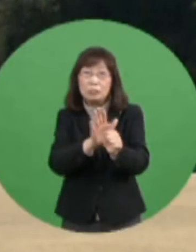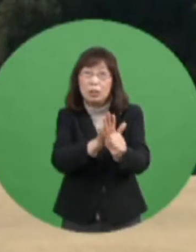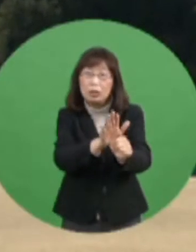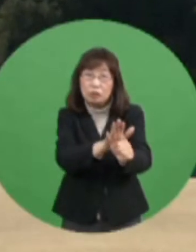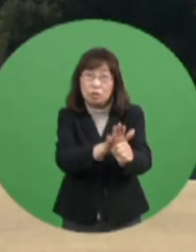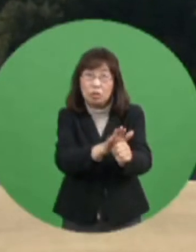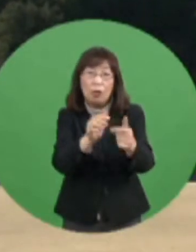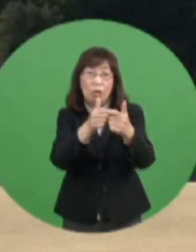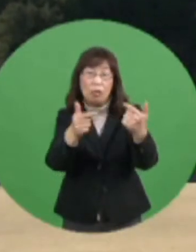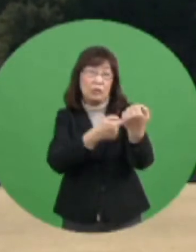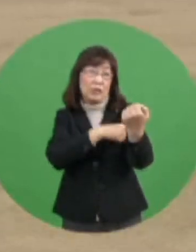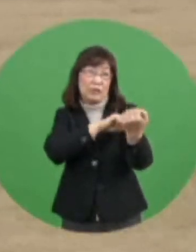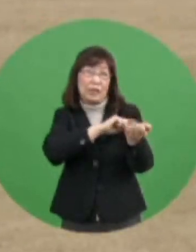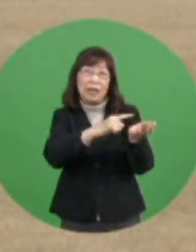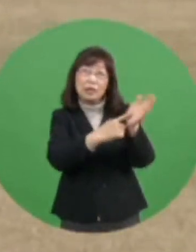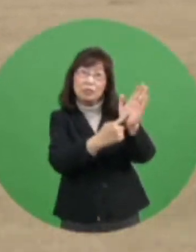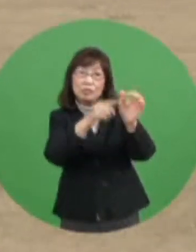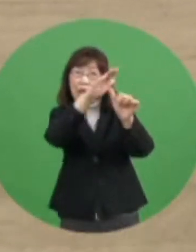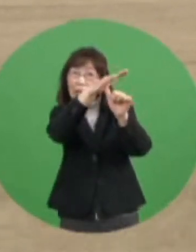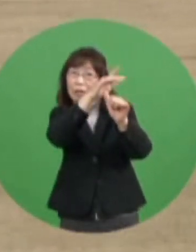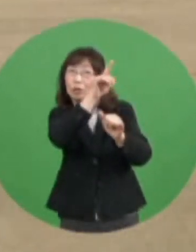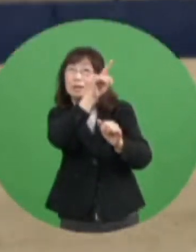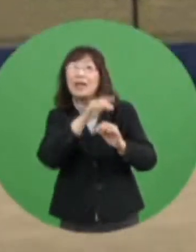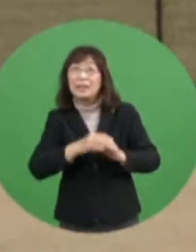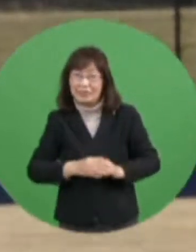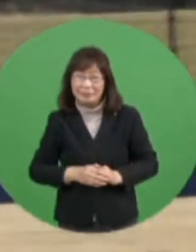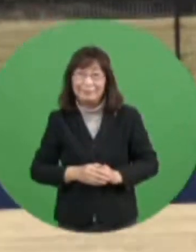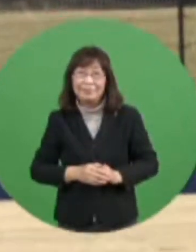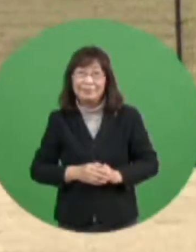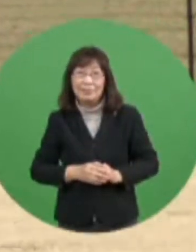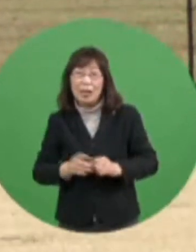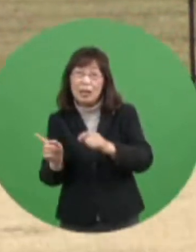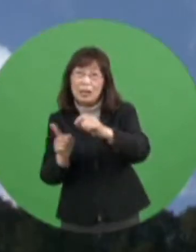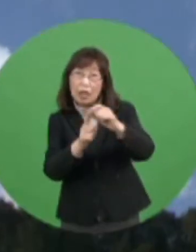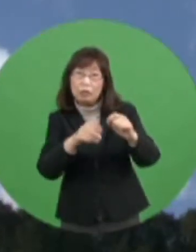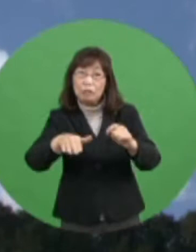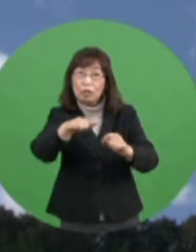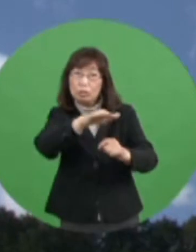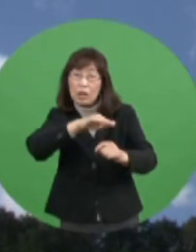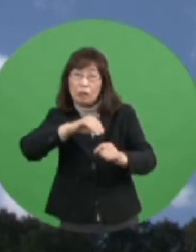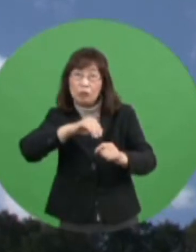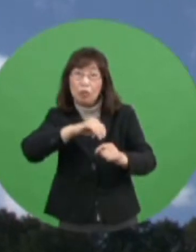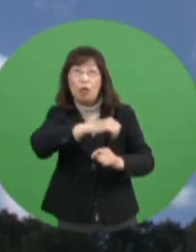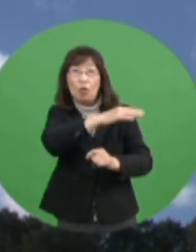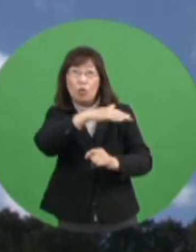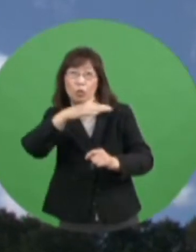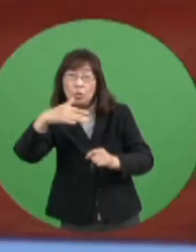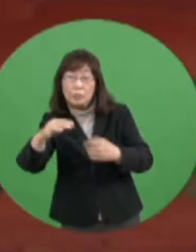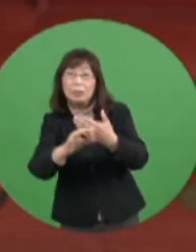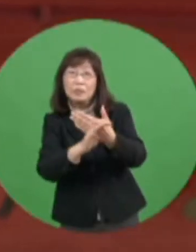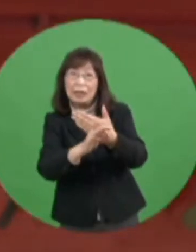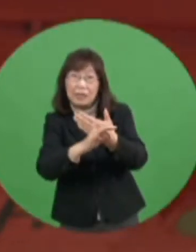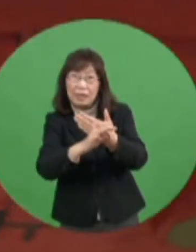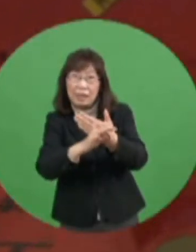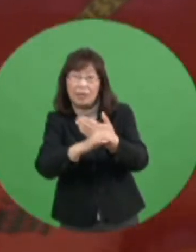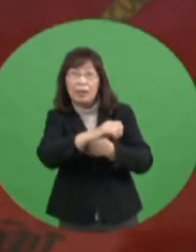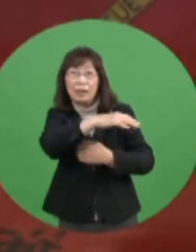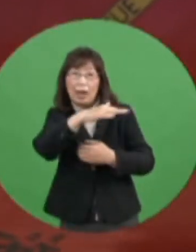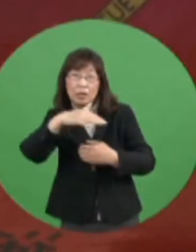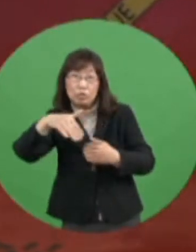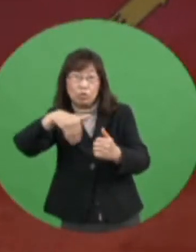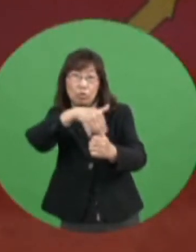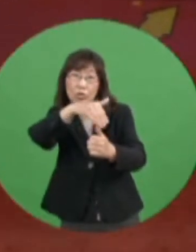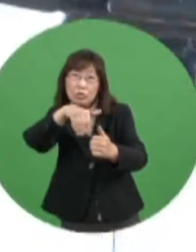発揮するのがヘリコプターです。野球のグラウンドを海に見立てて海上の孤立者を救助する訓練